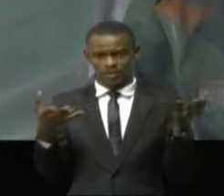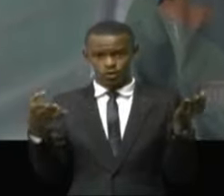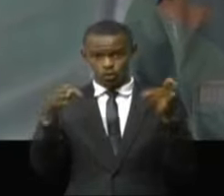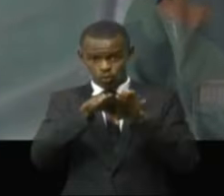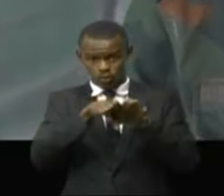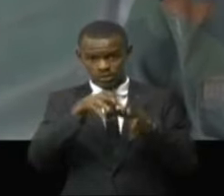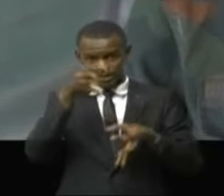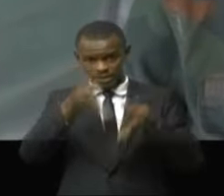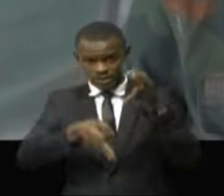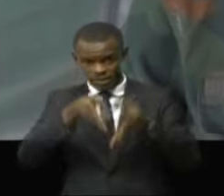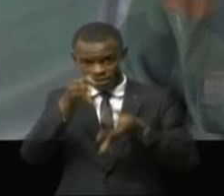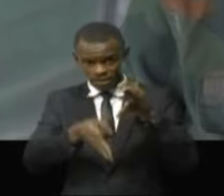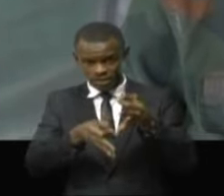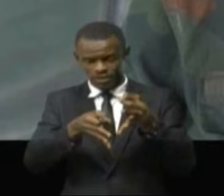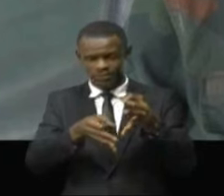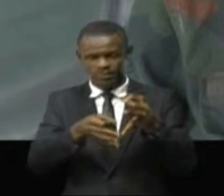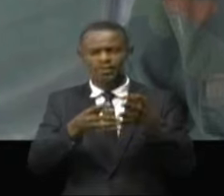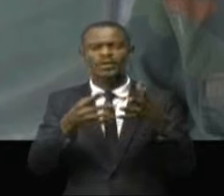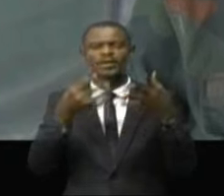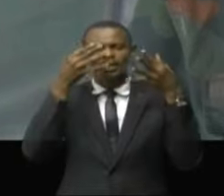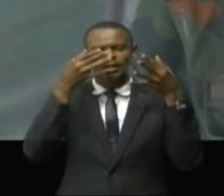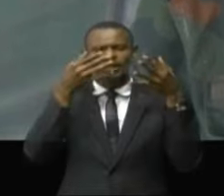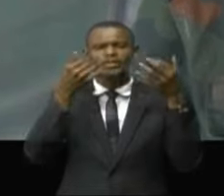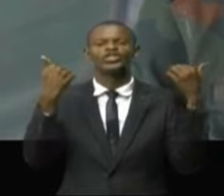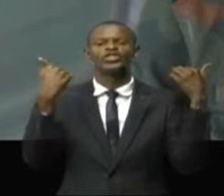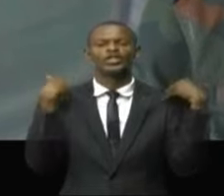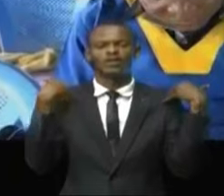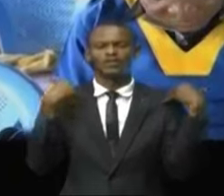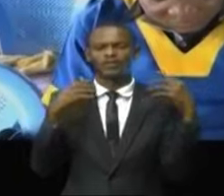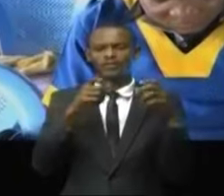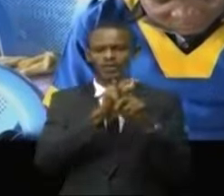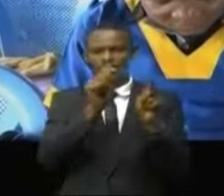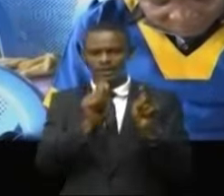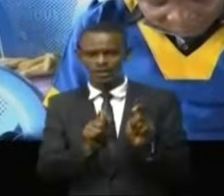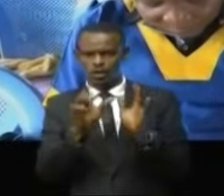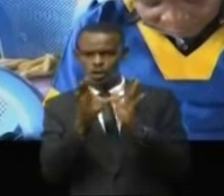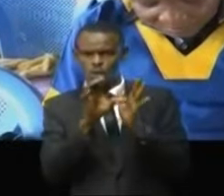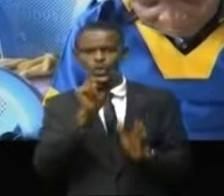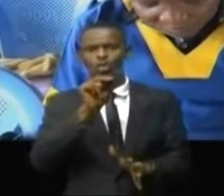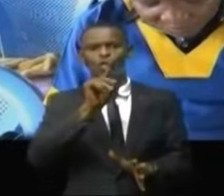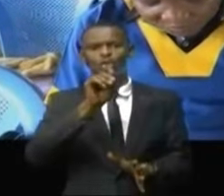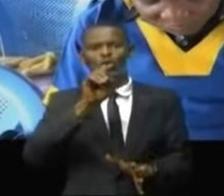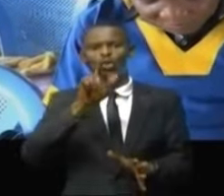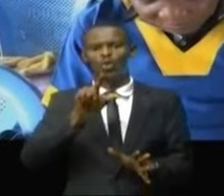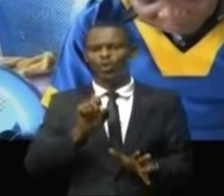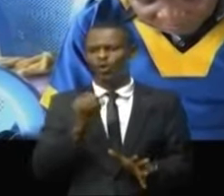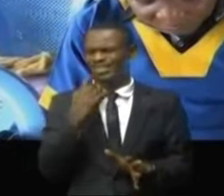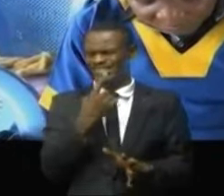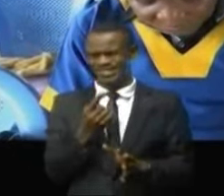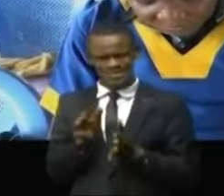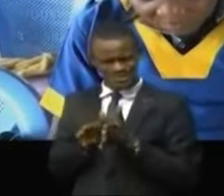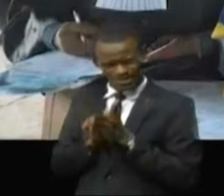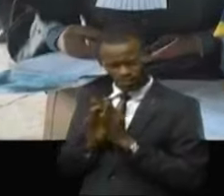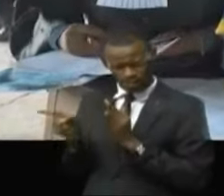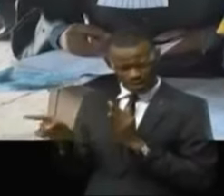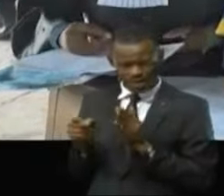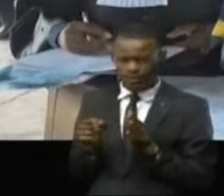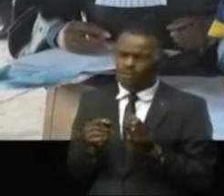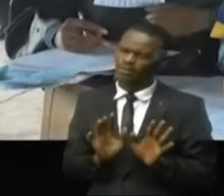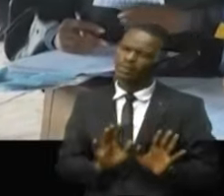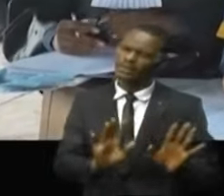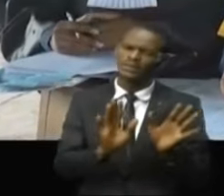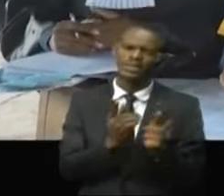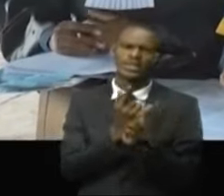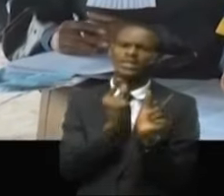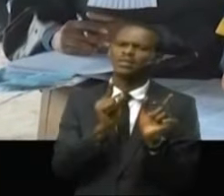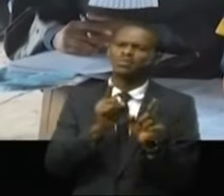droit, rejetant la demande de liberté provisoire introduite par le collectif de 3 prévenus. Pour gravité de l'accusation, et